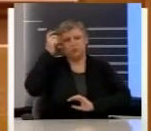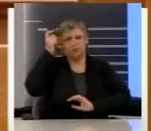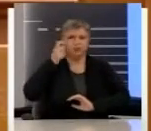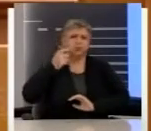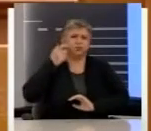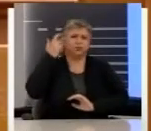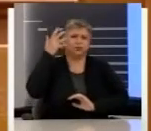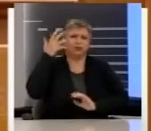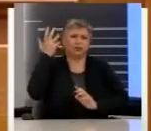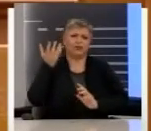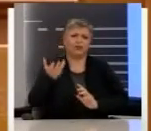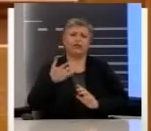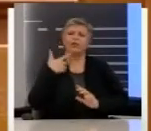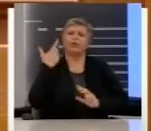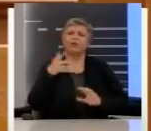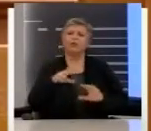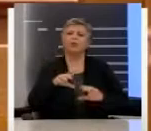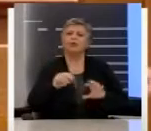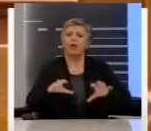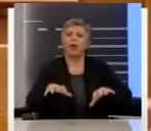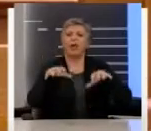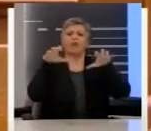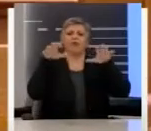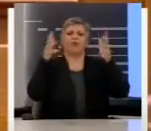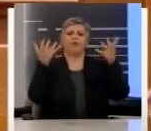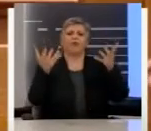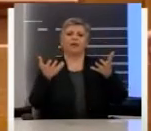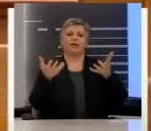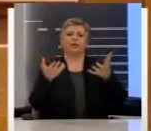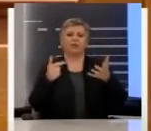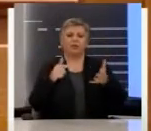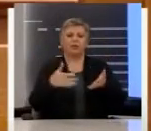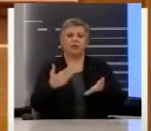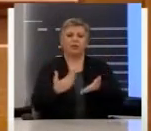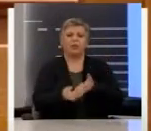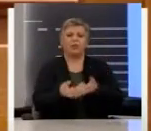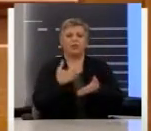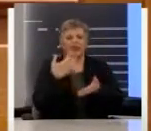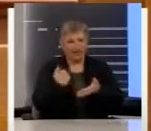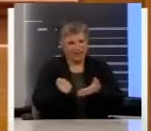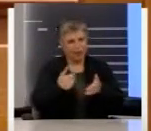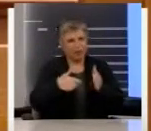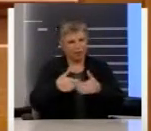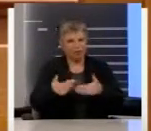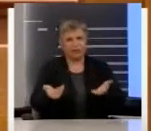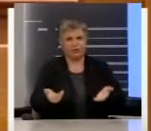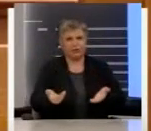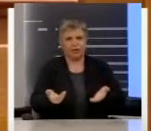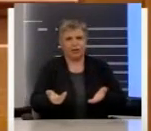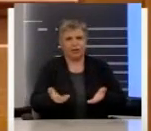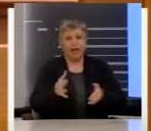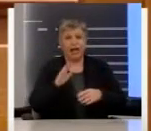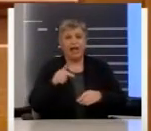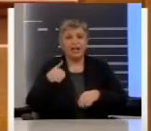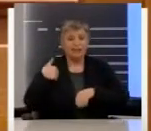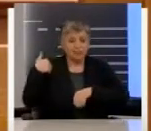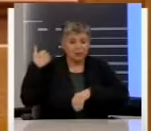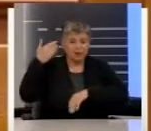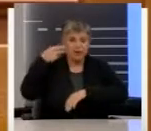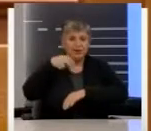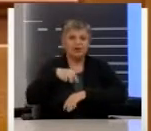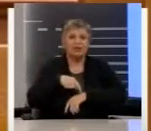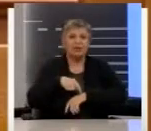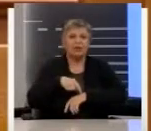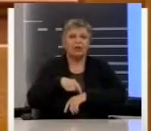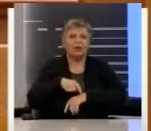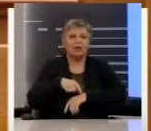Αλλά είναι φαντάσματα και θα αποδειχθεί και μάλιστα πολύ σύντομα. Αλλά ήδη έχει αποδειχθεί. Έχει